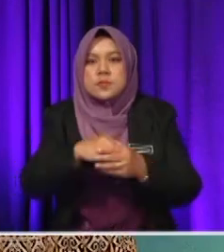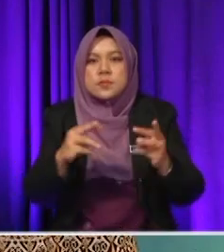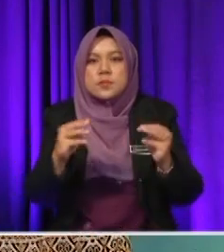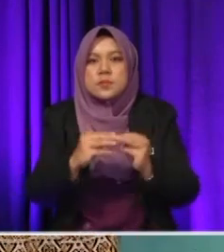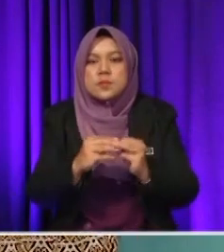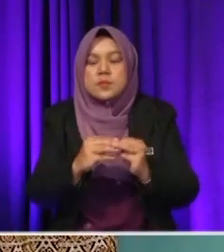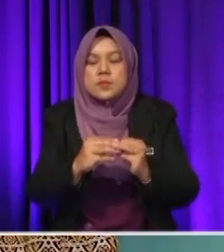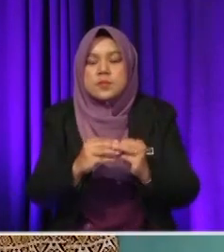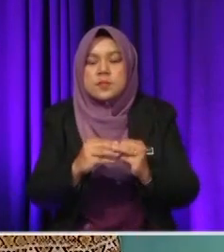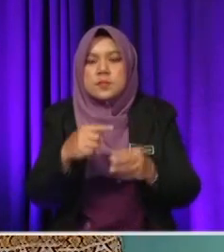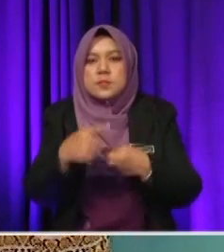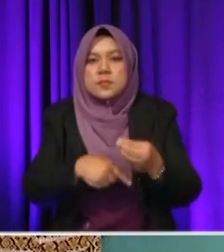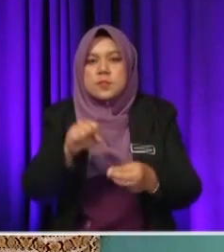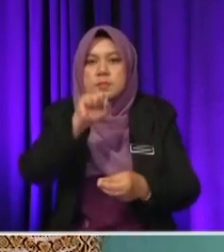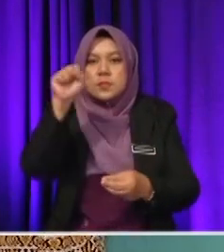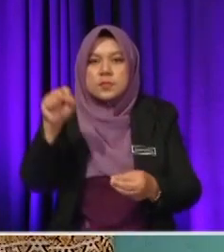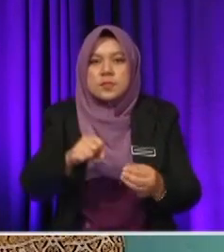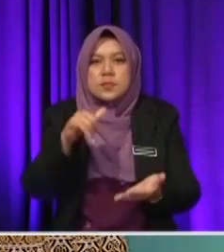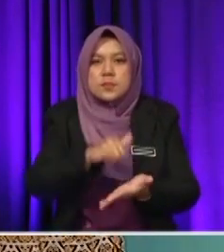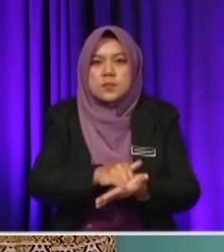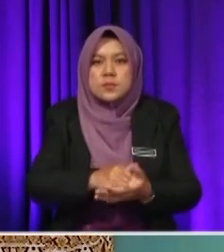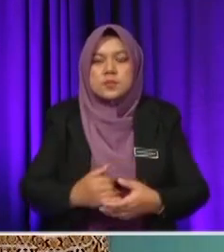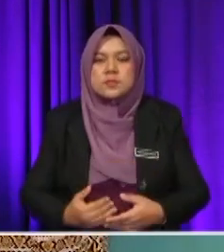tentang soalan berkaitan Oke